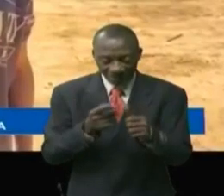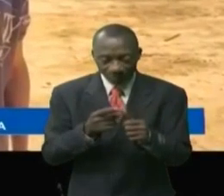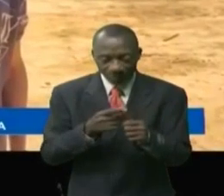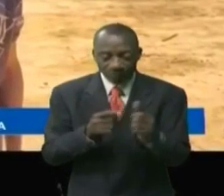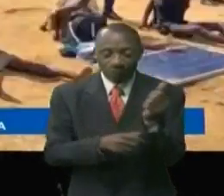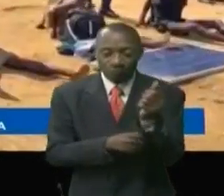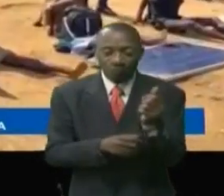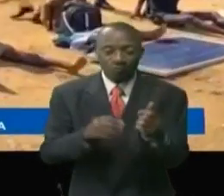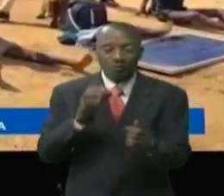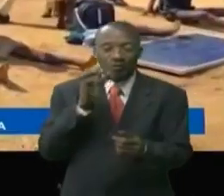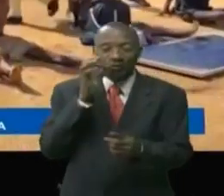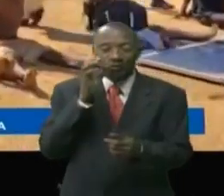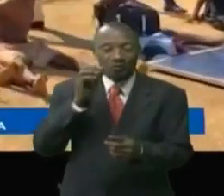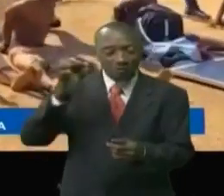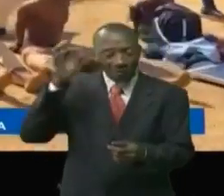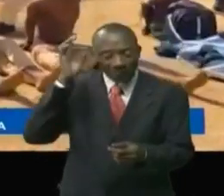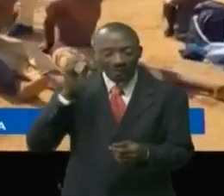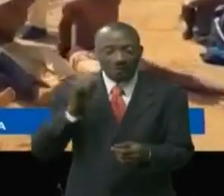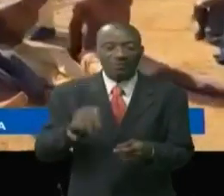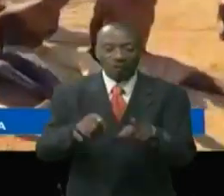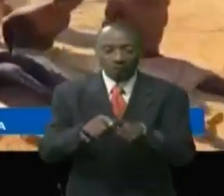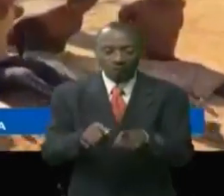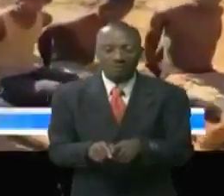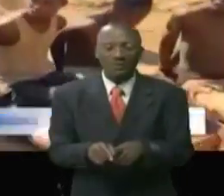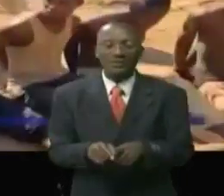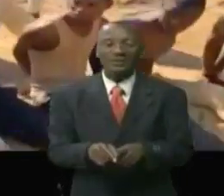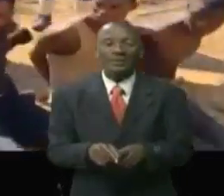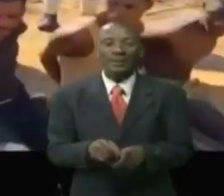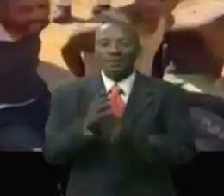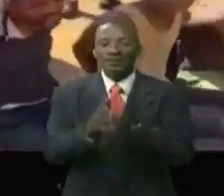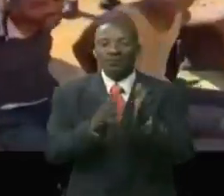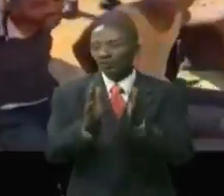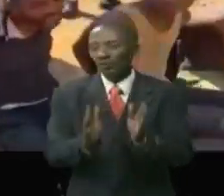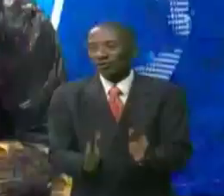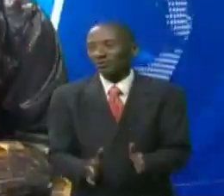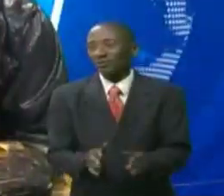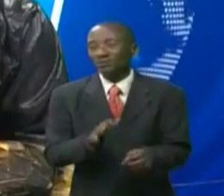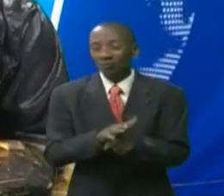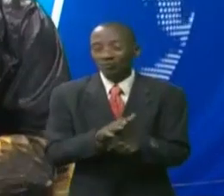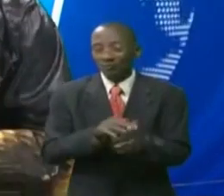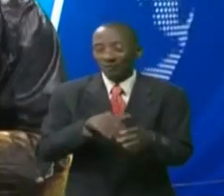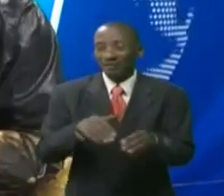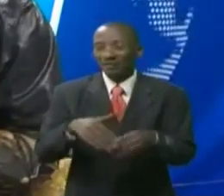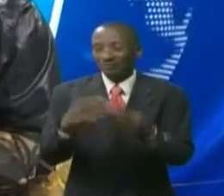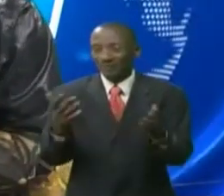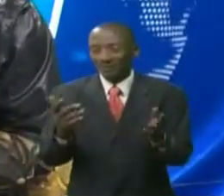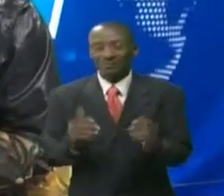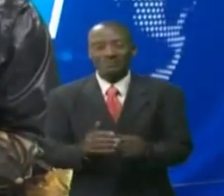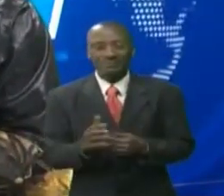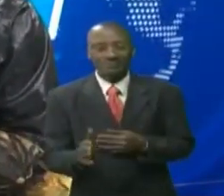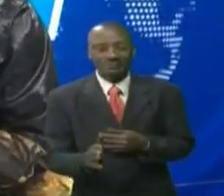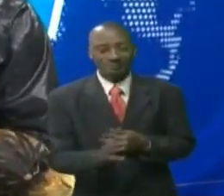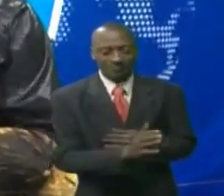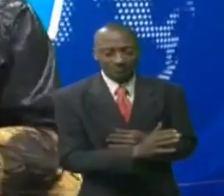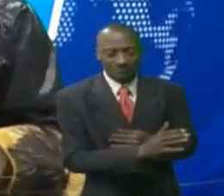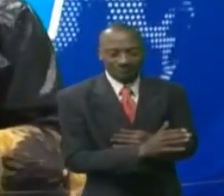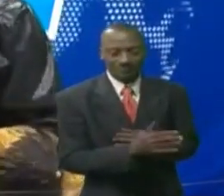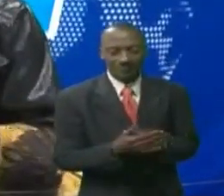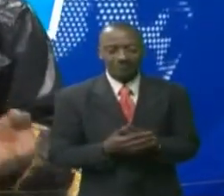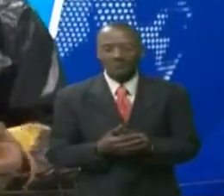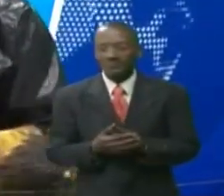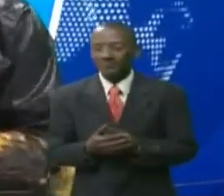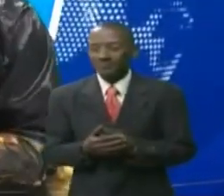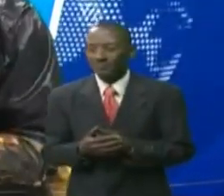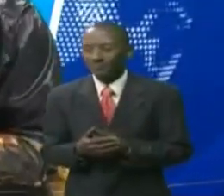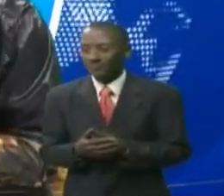présenté au cours des SEP parades et déféré devant les instances judiciaires compétentes présent euh cette